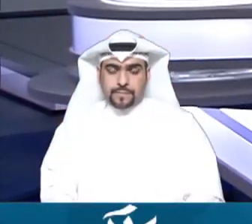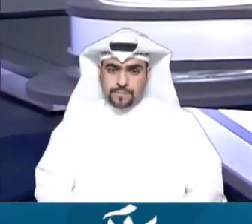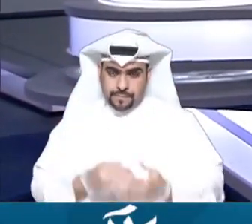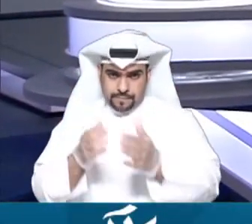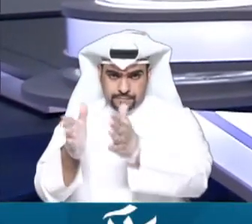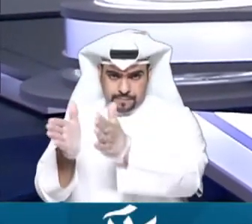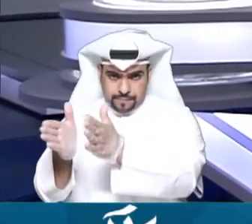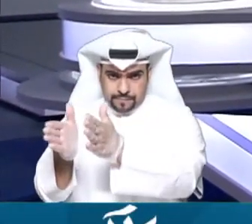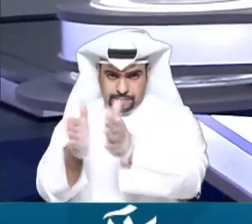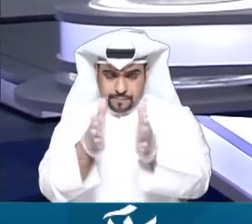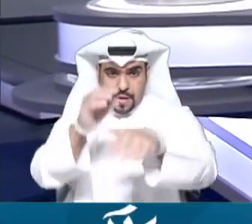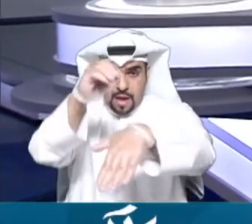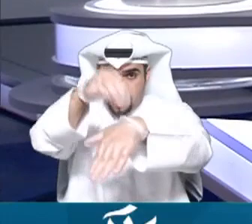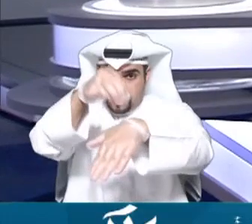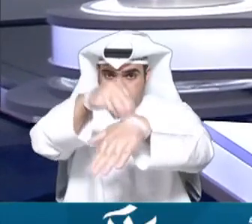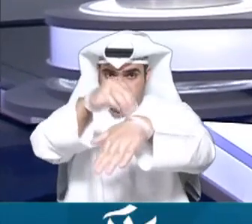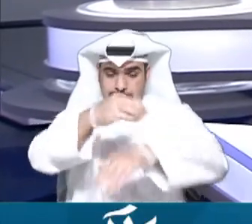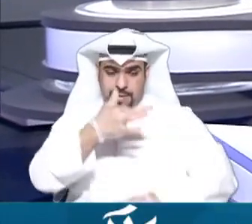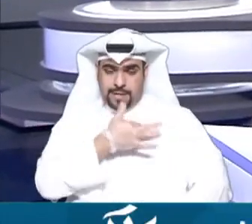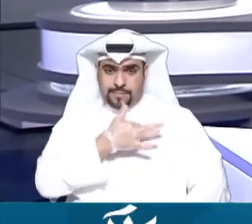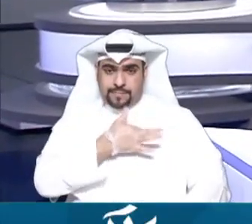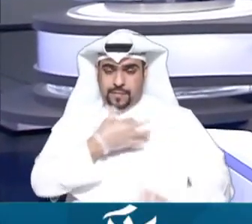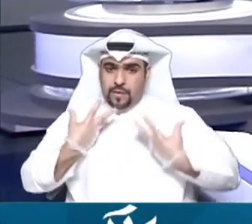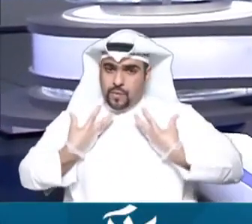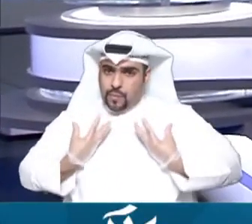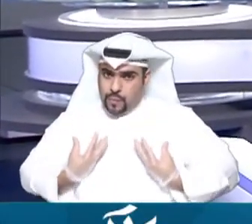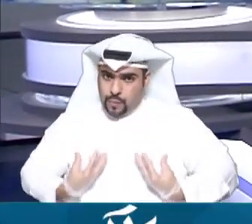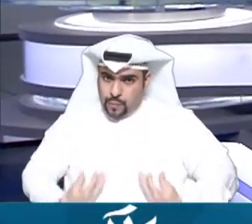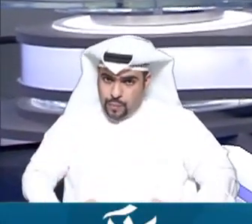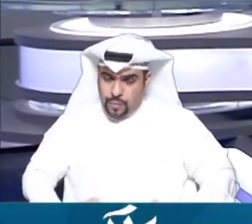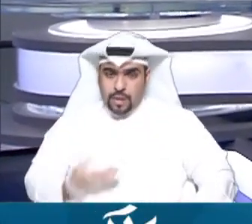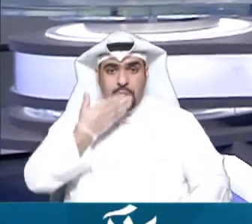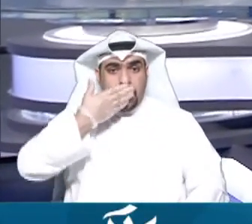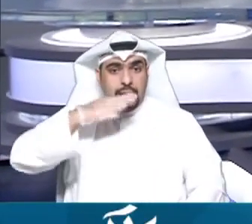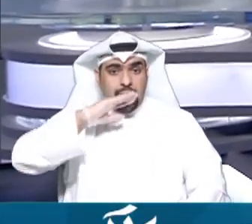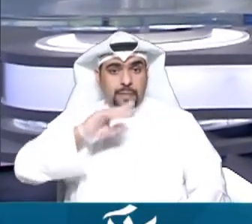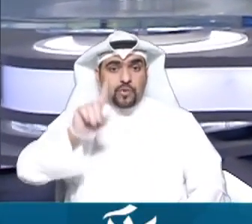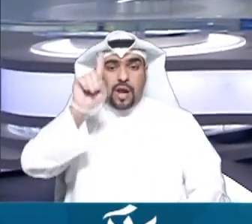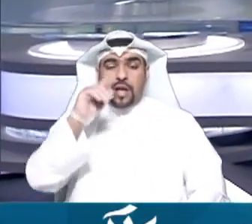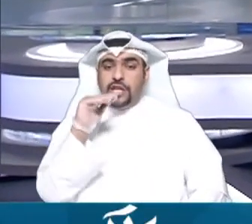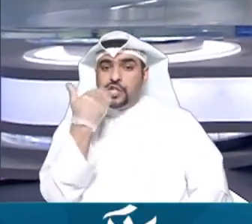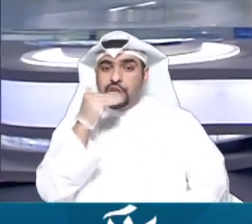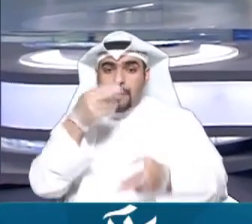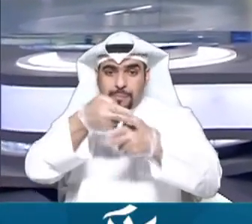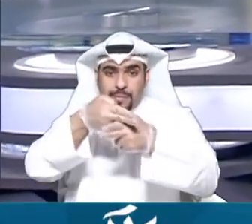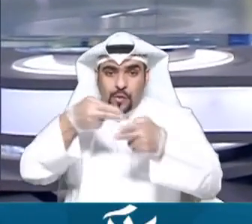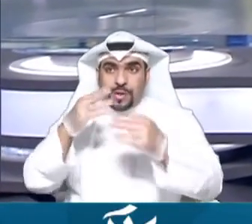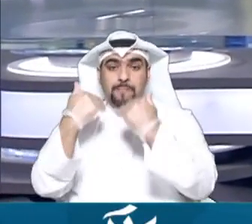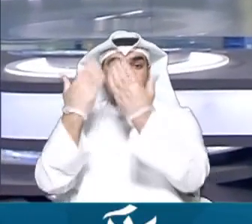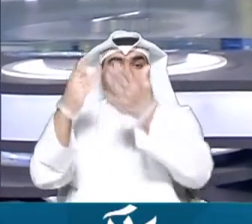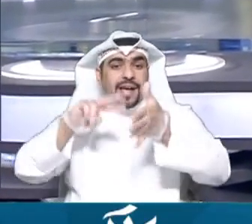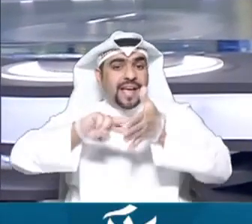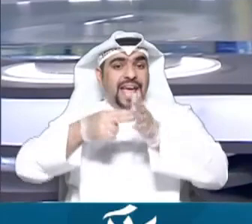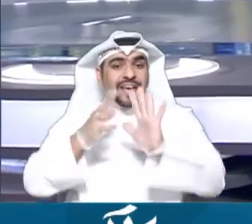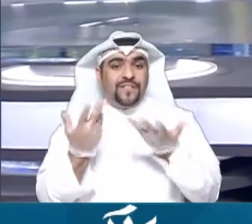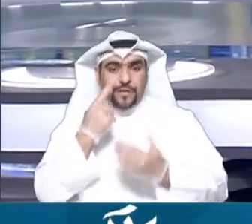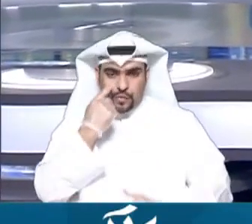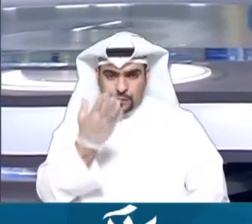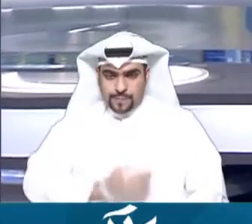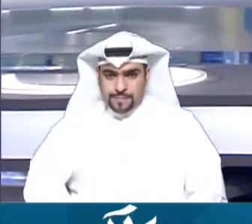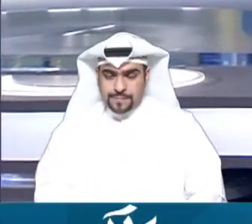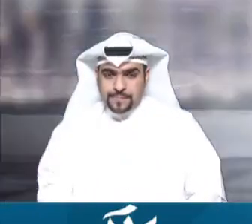مشاهدينا، عشان نطمنكم أكثر على عيالكم والطلبة وعيالنا اللي بالخارج، خلونا نتابعهم بهالفيديو.